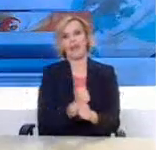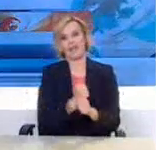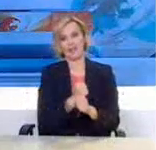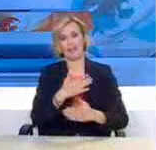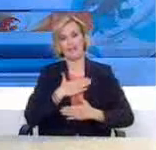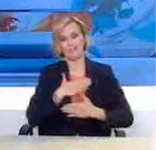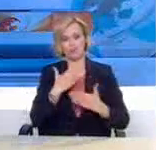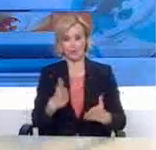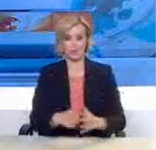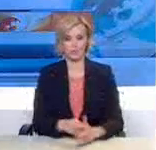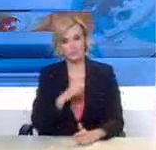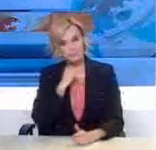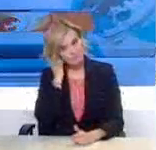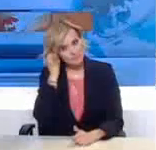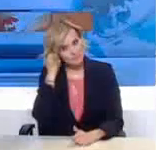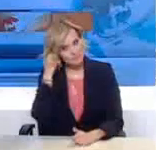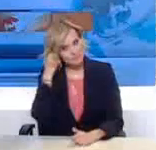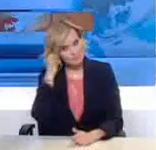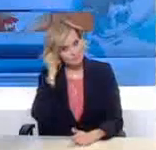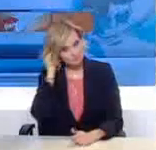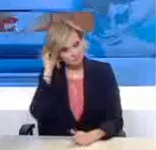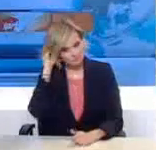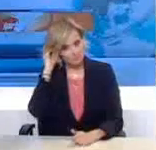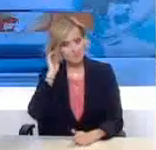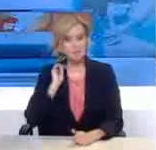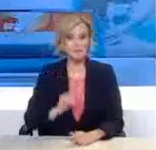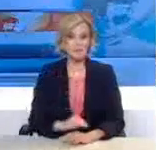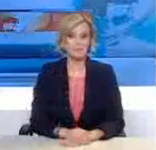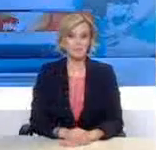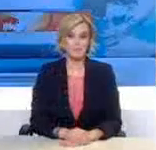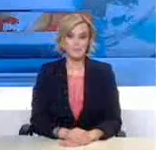Ευχαριστούμε, κύριε Υπουργέ, να περάσουμε στις ερωτήσεις. Η κυρία Καρλατήρα από την